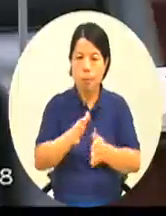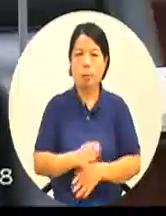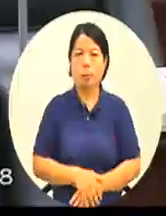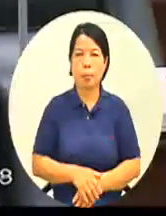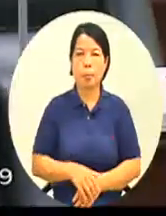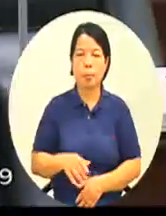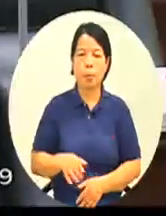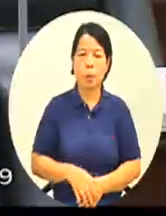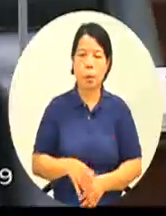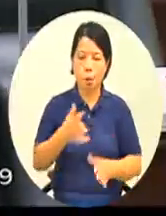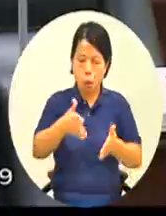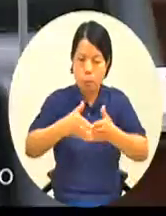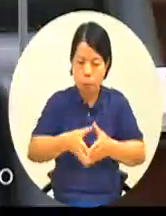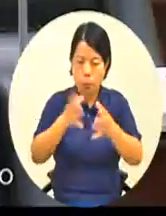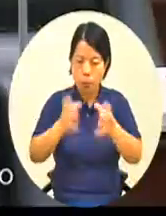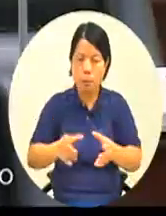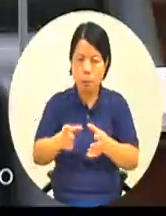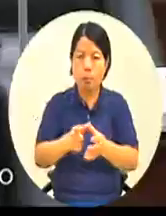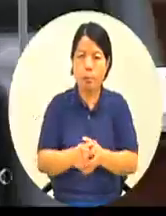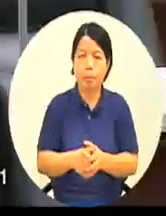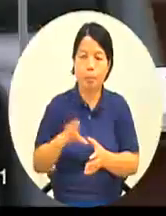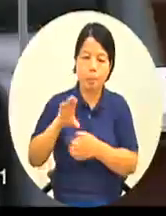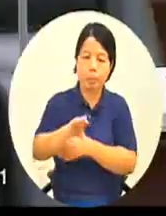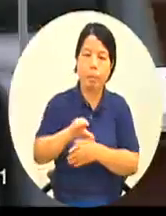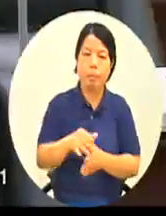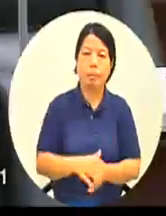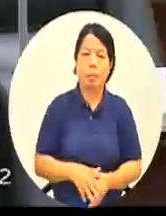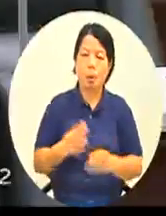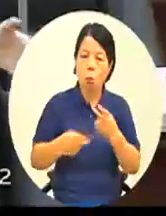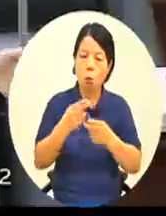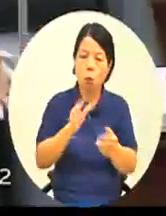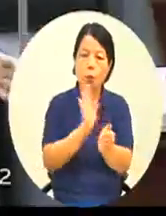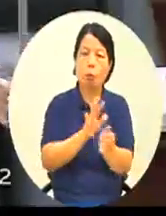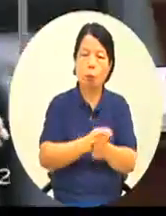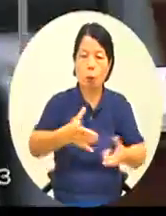推出这样子的一个方案。那第二个就是说，我们到底要怎么协助他